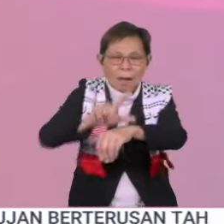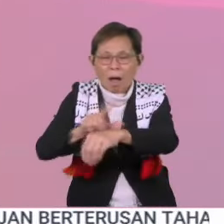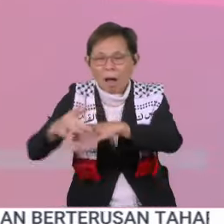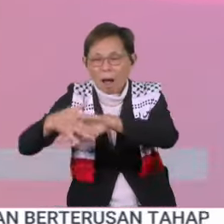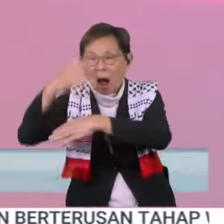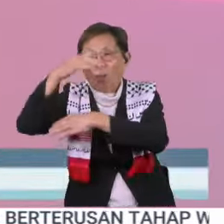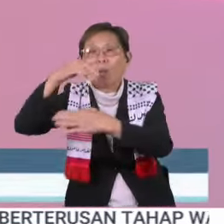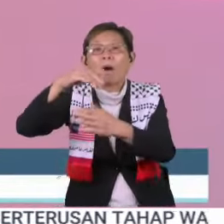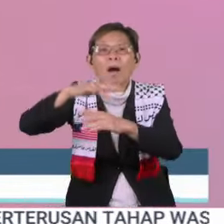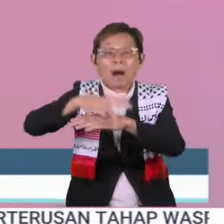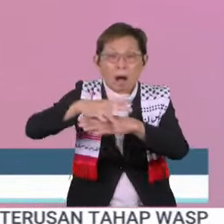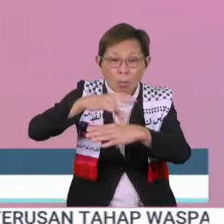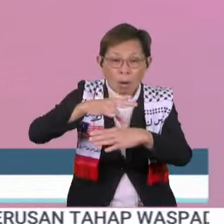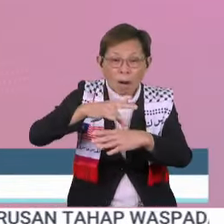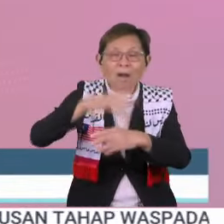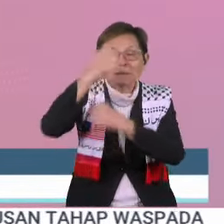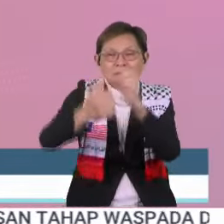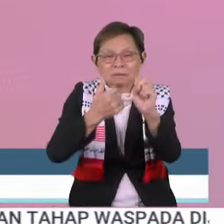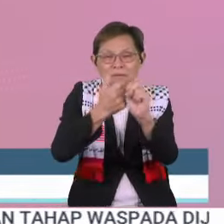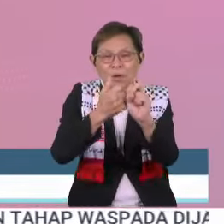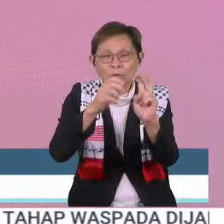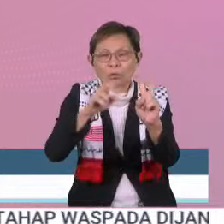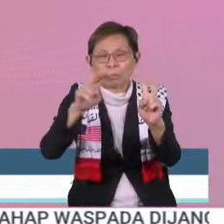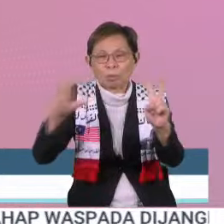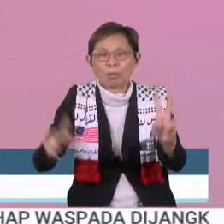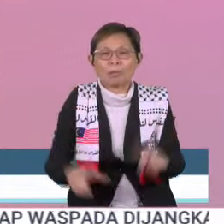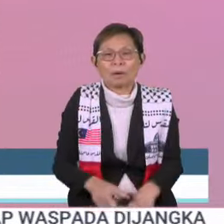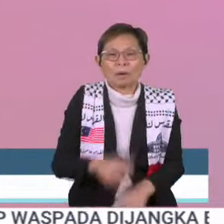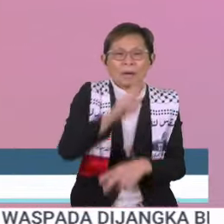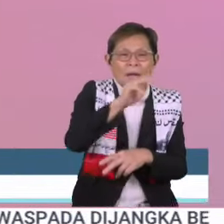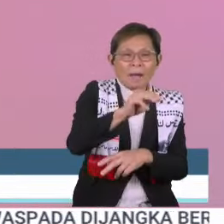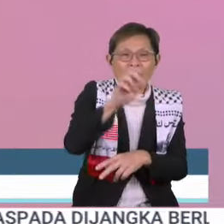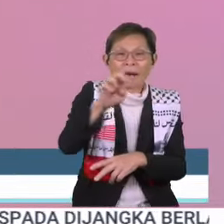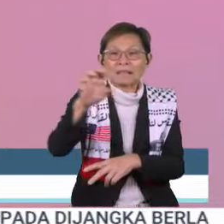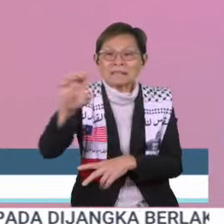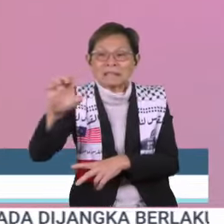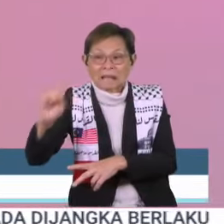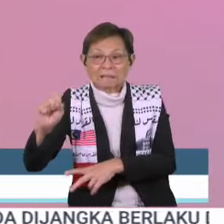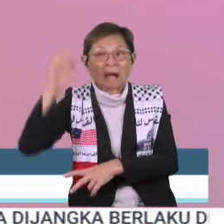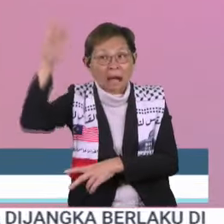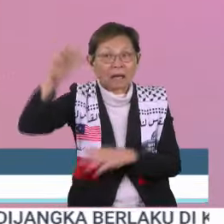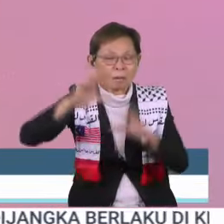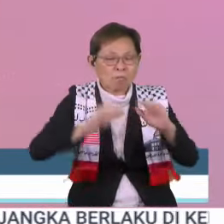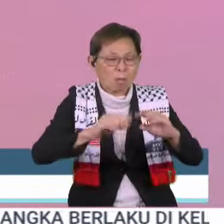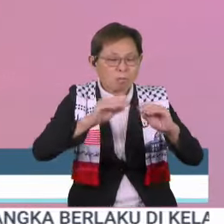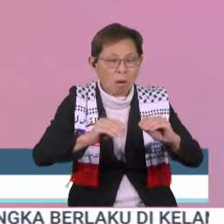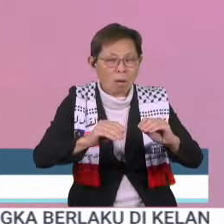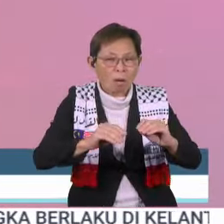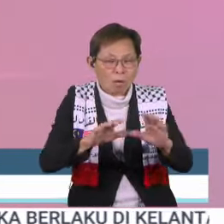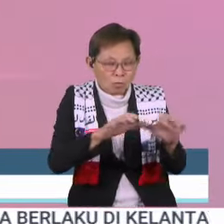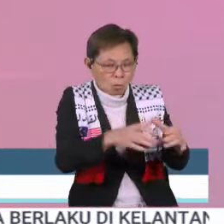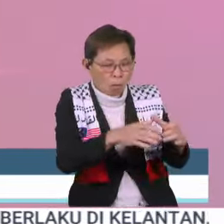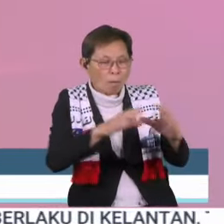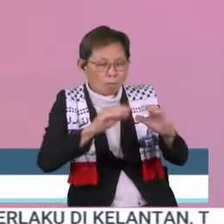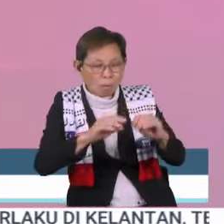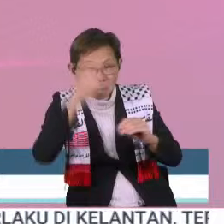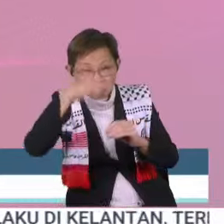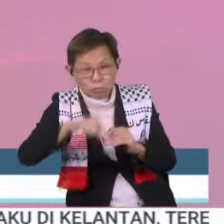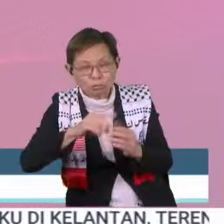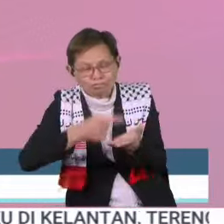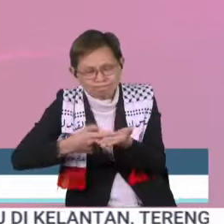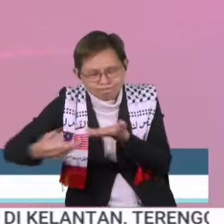pertengahan tahun hadapan. Justeru, Kementerian Sumber Asli dan Kelestarian Alam NRES akan mengadakan mesyuarat kumpulan sasar bagi